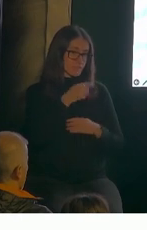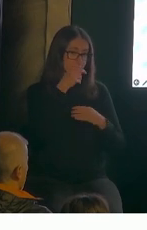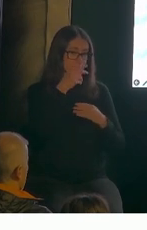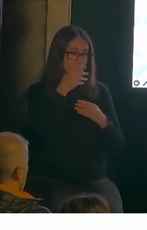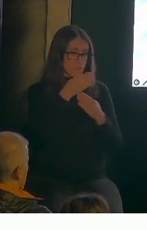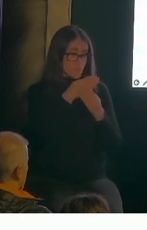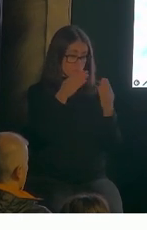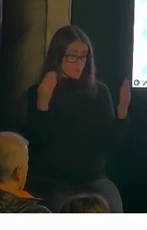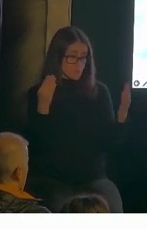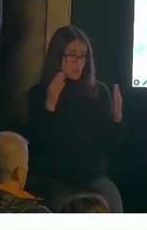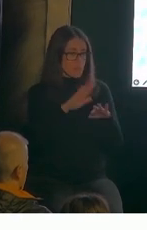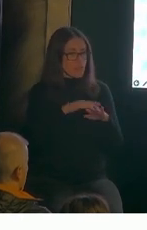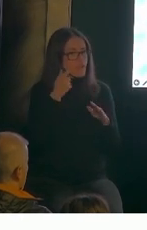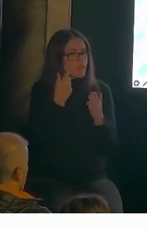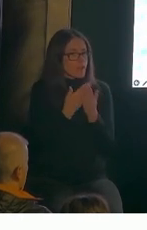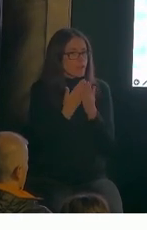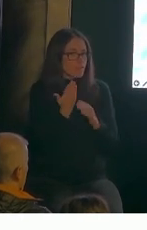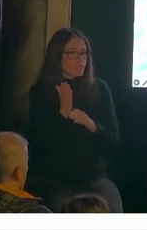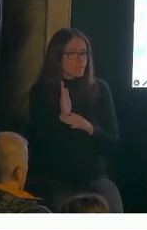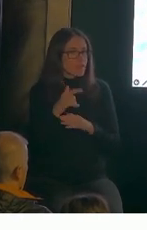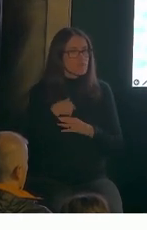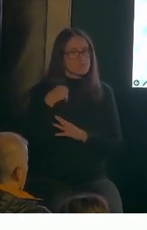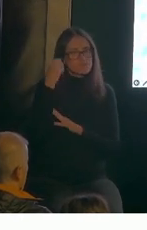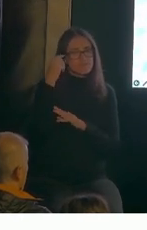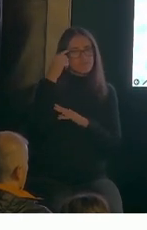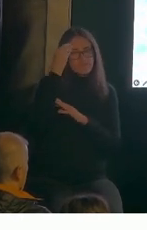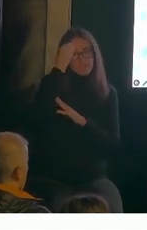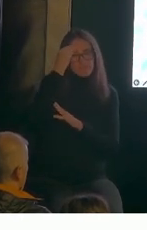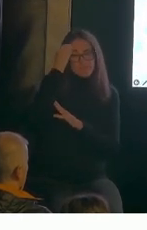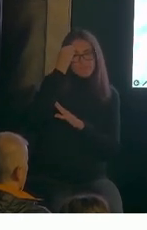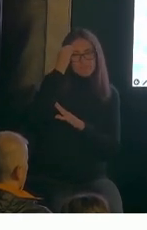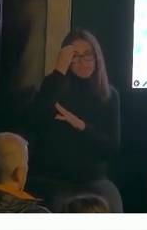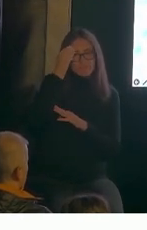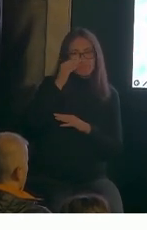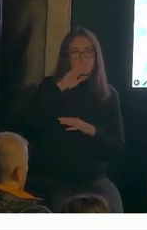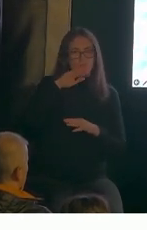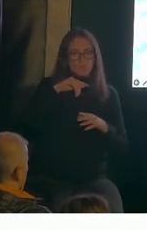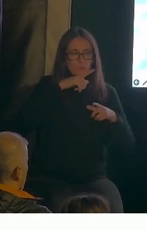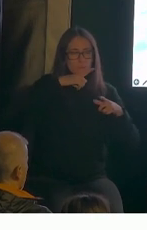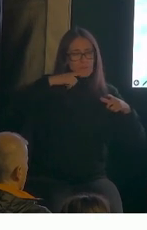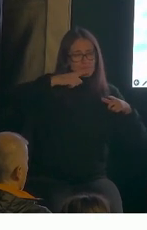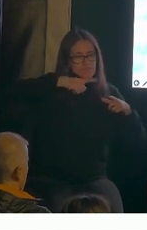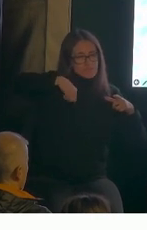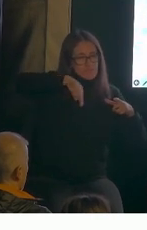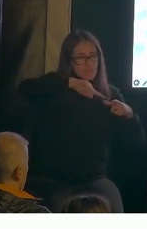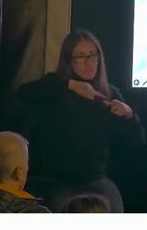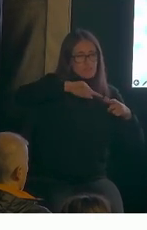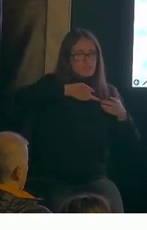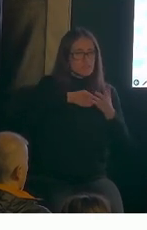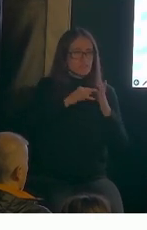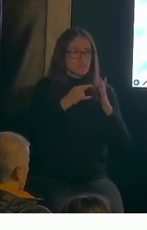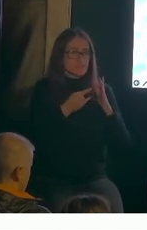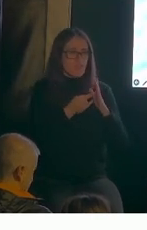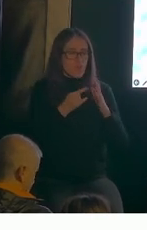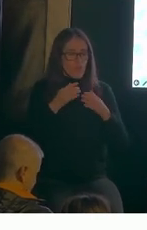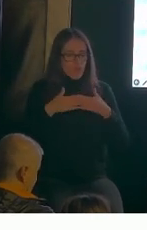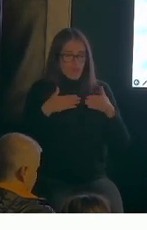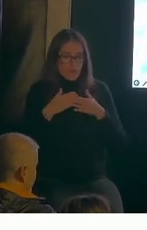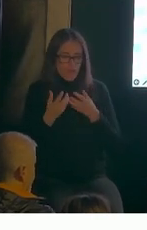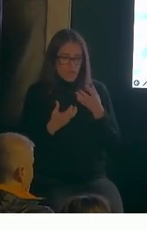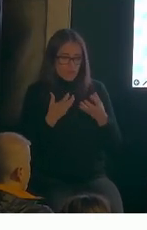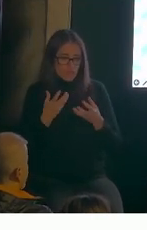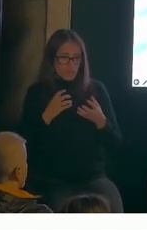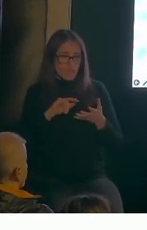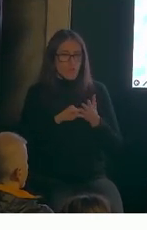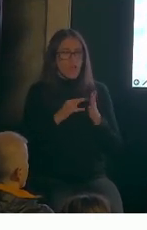una demo, vaig pensar, ostres, quins pastissos o quines elaboracions culinàries no, es fan